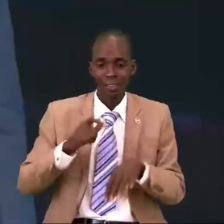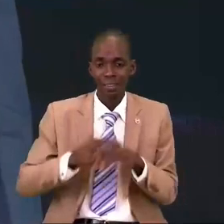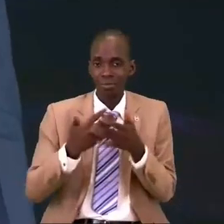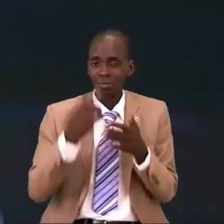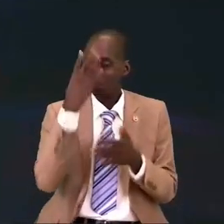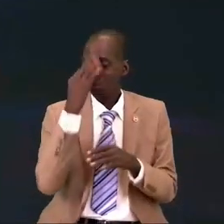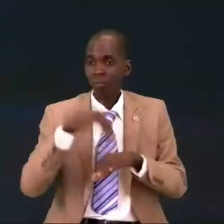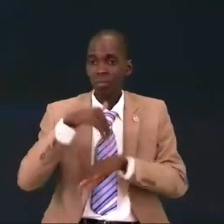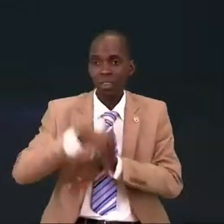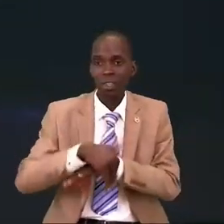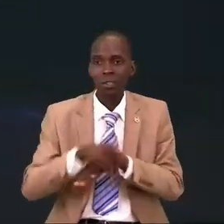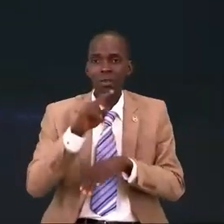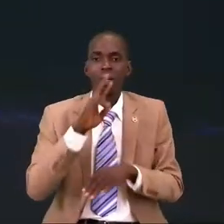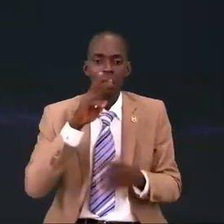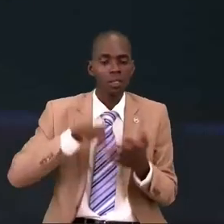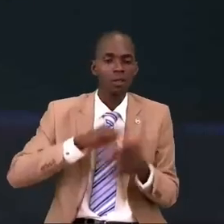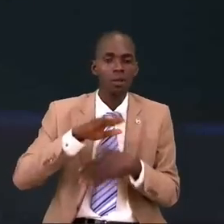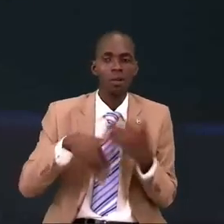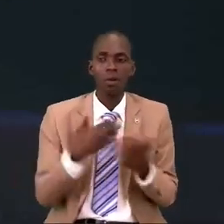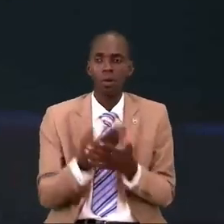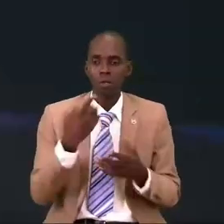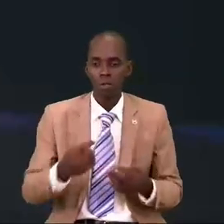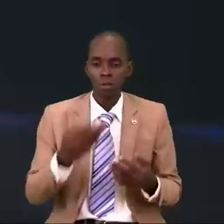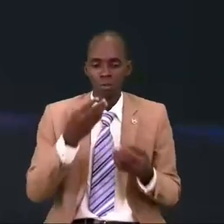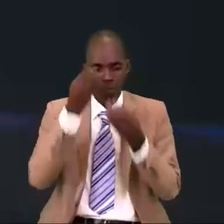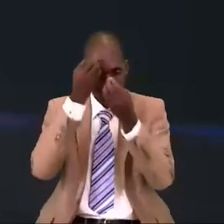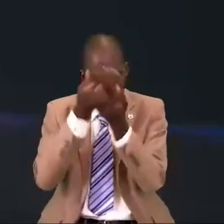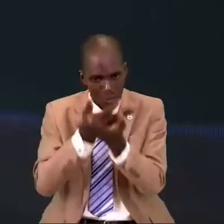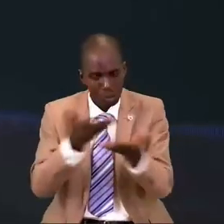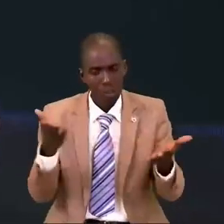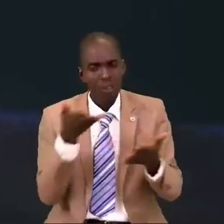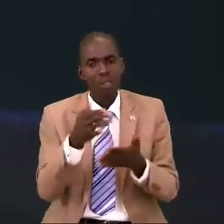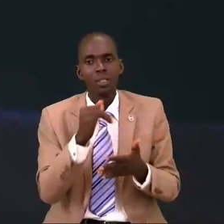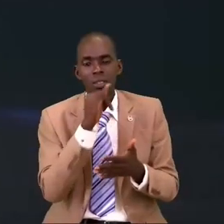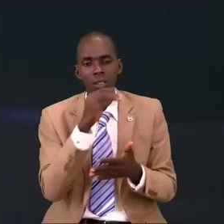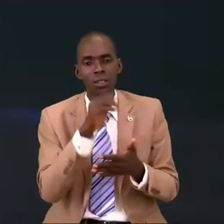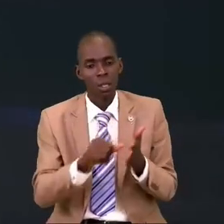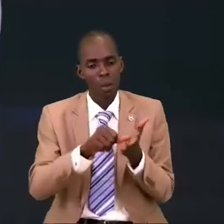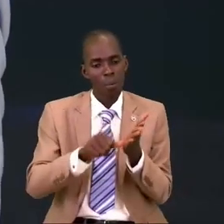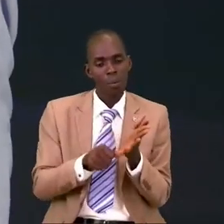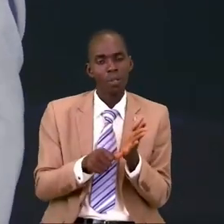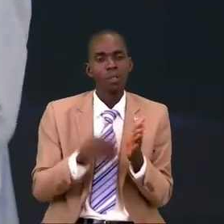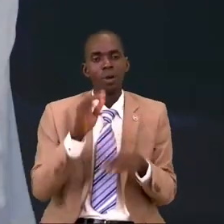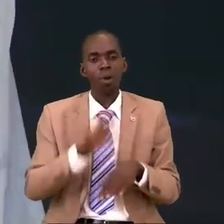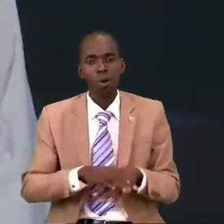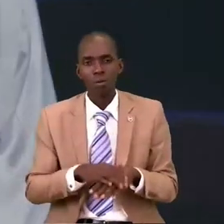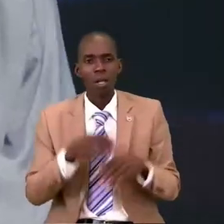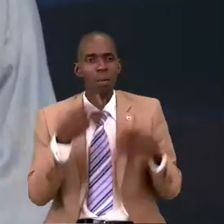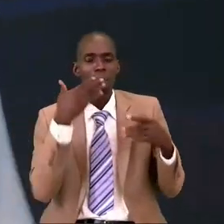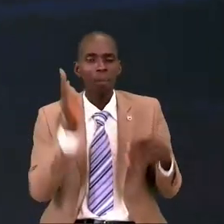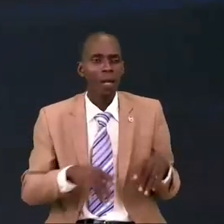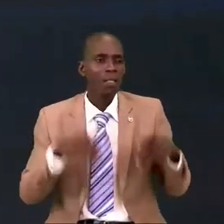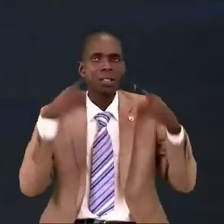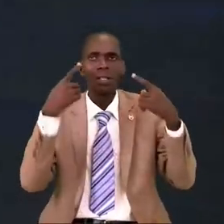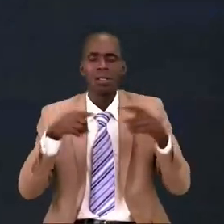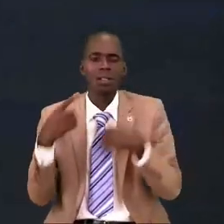un crime de côté, il y a une criminalité là-bas, il y a ceci et cela. Si c'est ça que toi, et c'est avec ça toi, tu dors, et ce